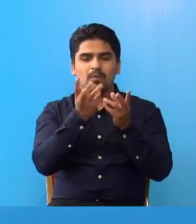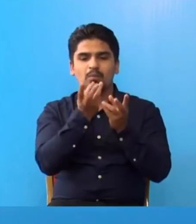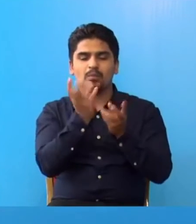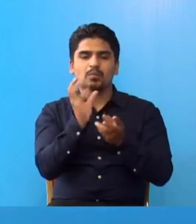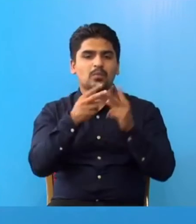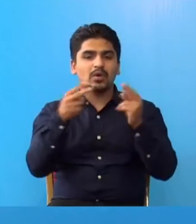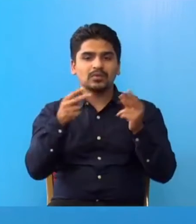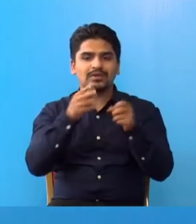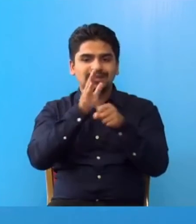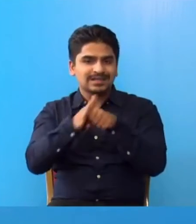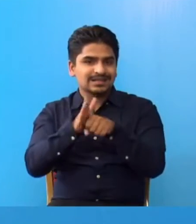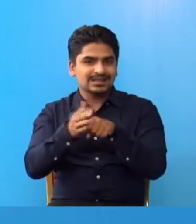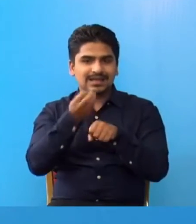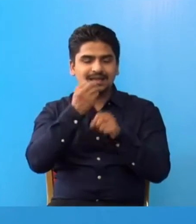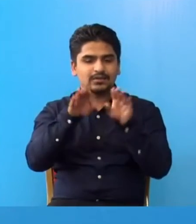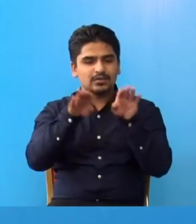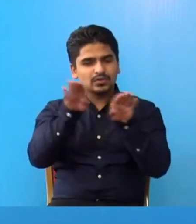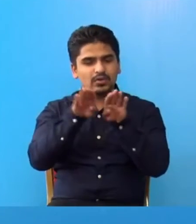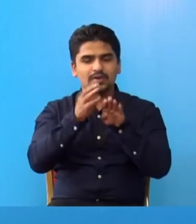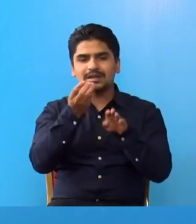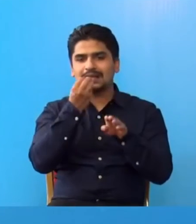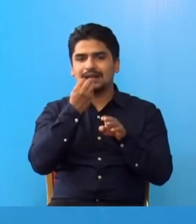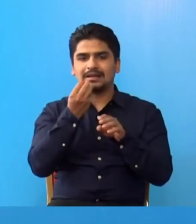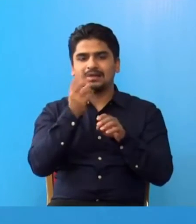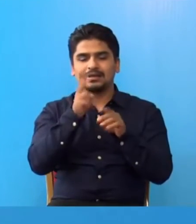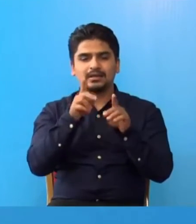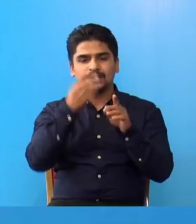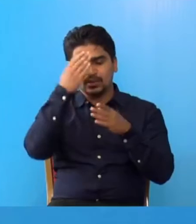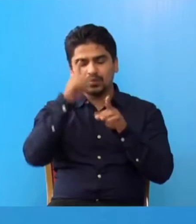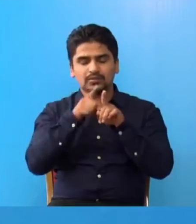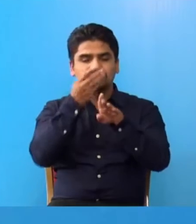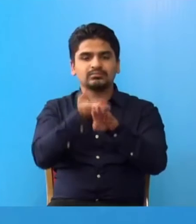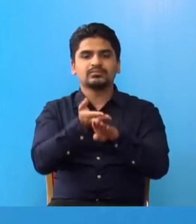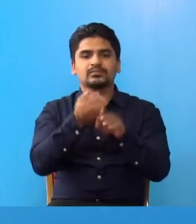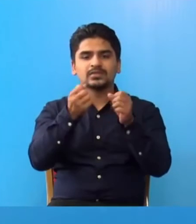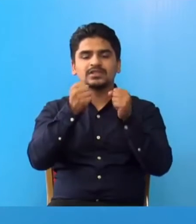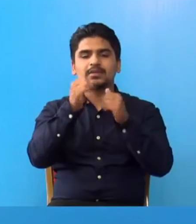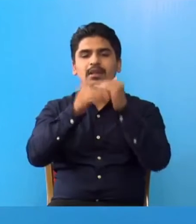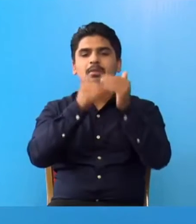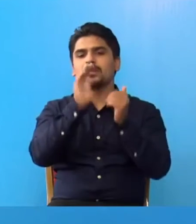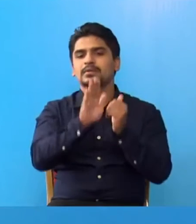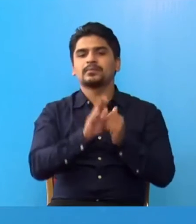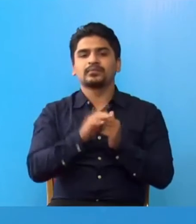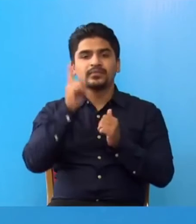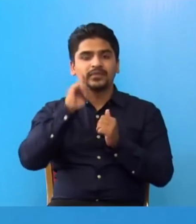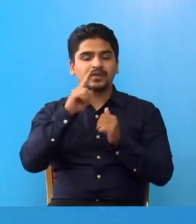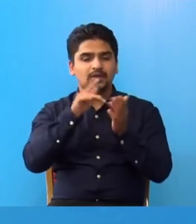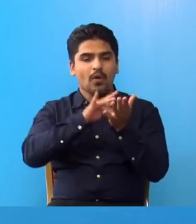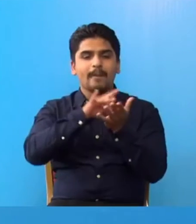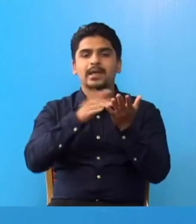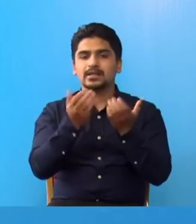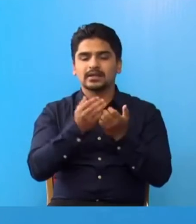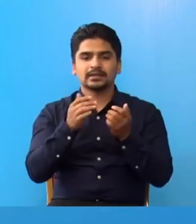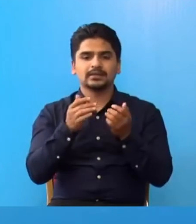अरु खाने, साथ पात अरु खाने, संतुलिट खाना खाने, इले पनी रोक्षाना लड़ना शकने, इम्मिनुटी पाउर बराउना शक्छा, आमेरे दैनिक एक्ससाइज अरु,